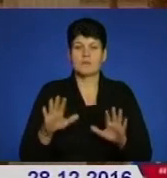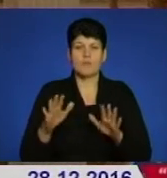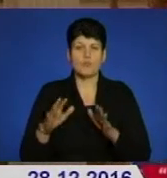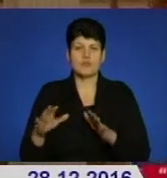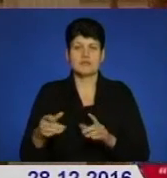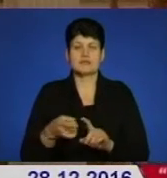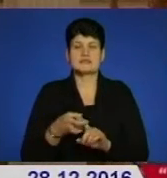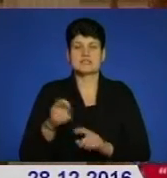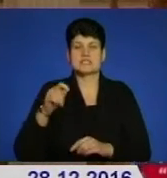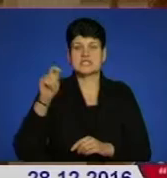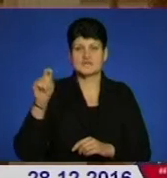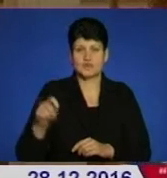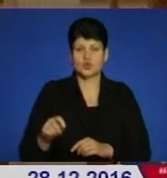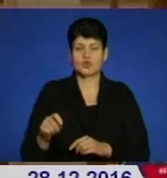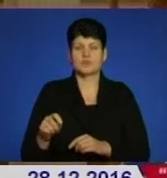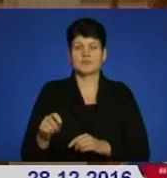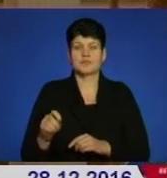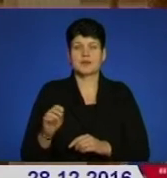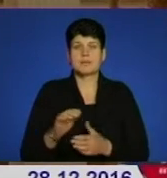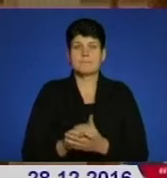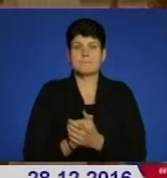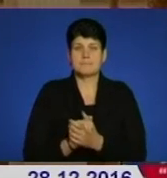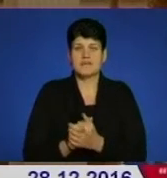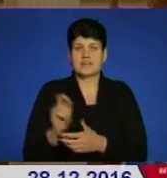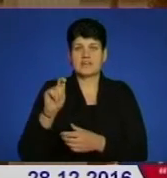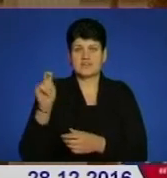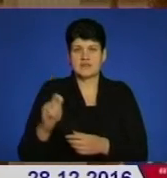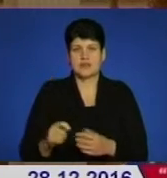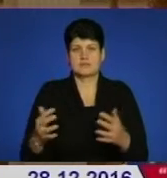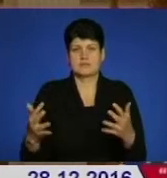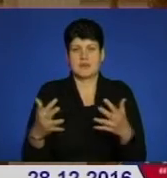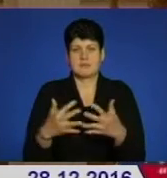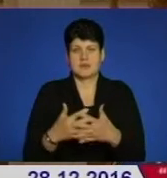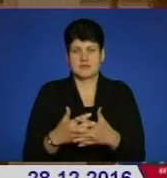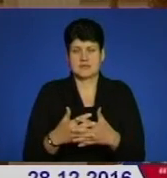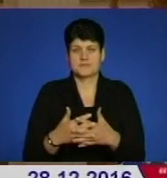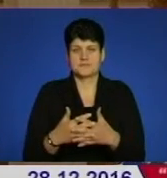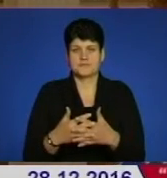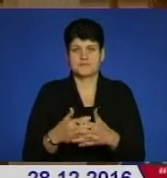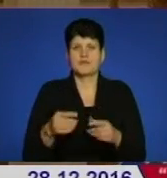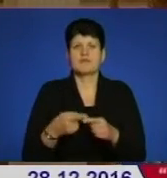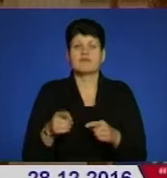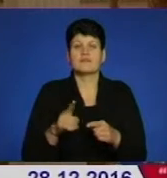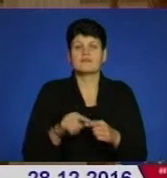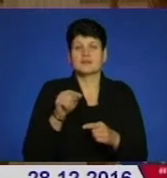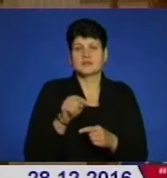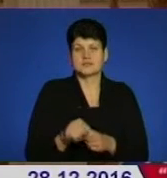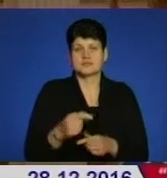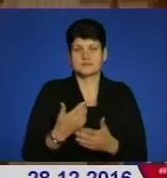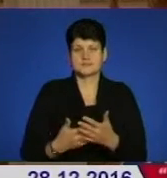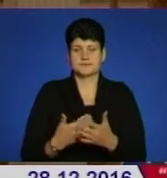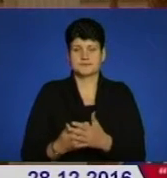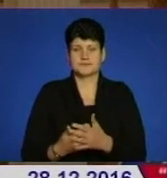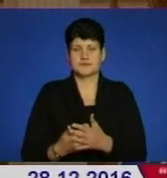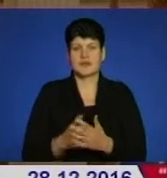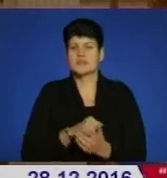пов'язані із війною, і, ну, будемо говорити, і мир, і війна переплелись саме в цих експонатах. От.